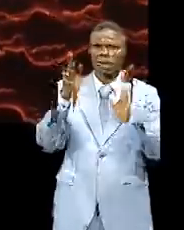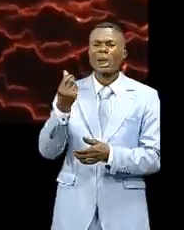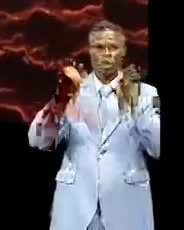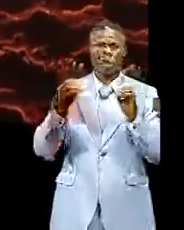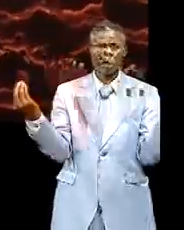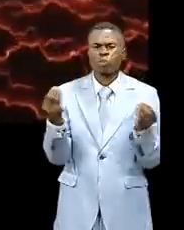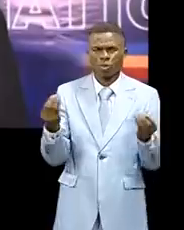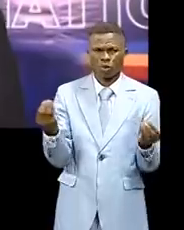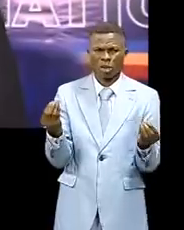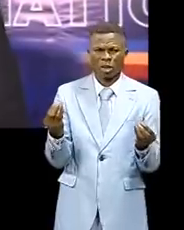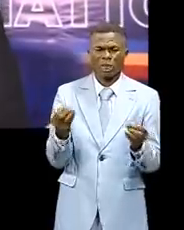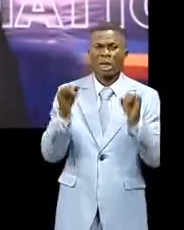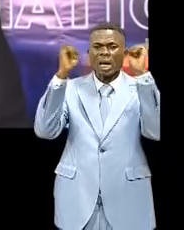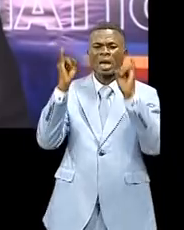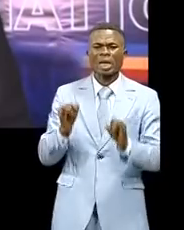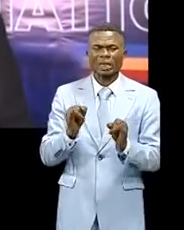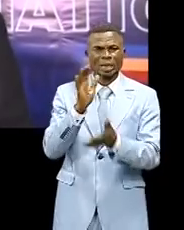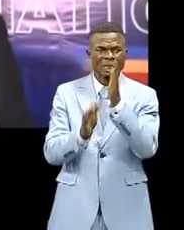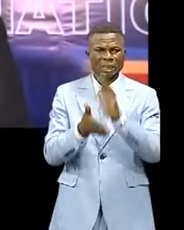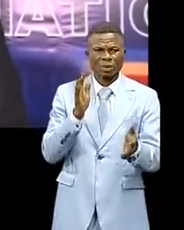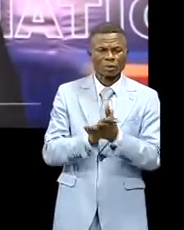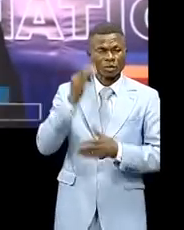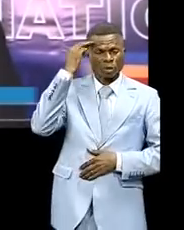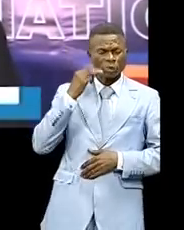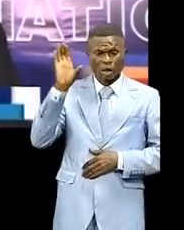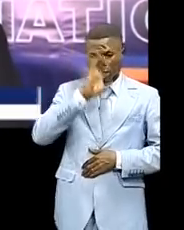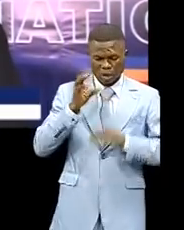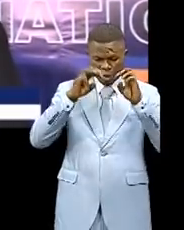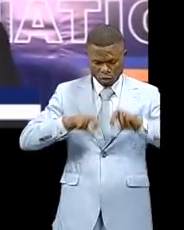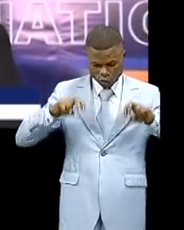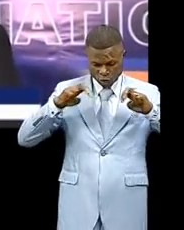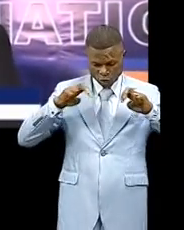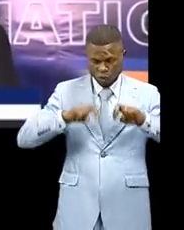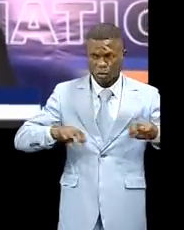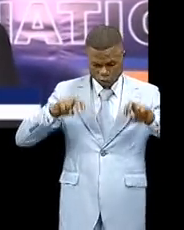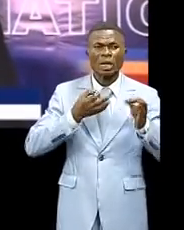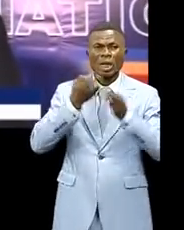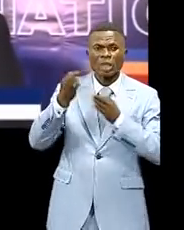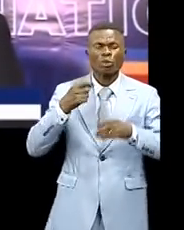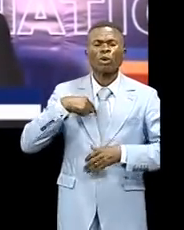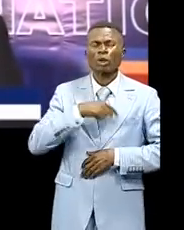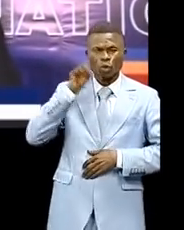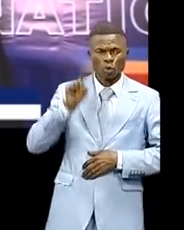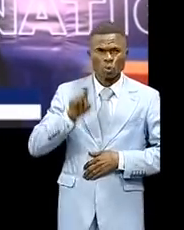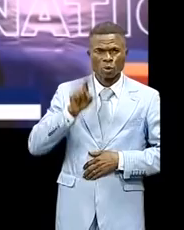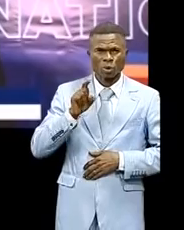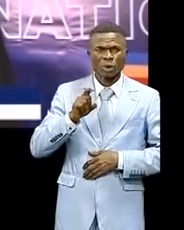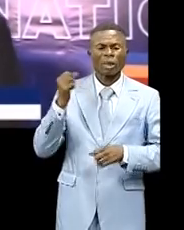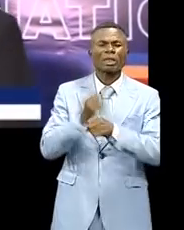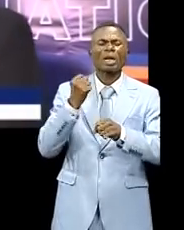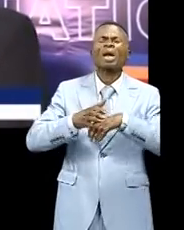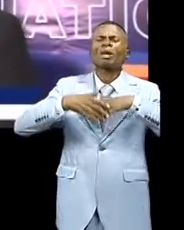internet contre le ministre de l'action sociale ce week end comment fonctionnera